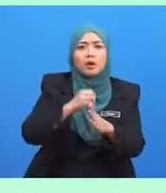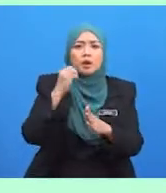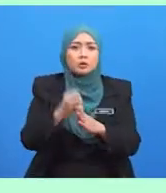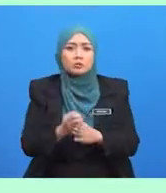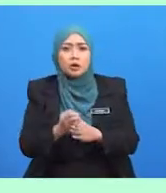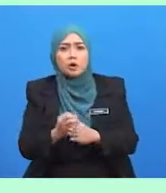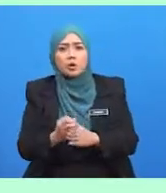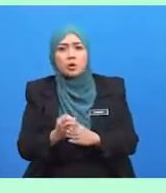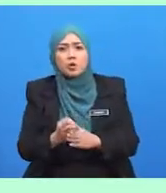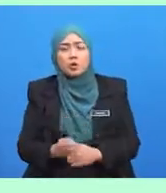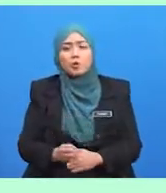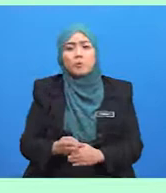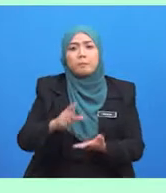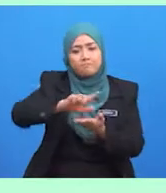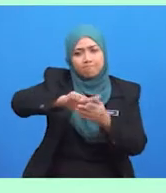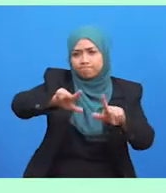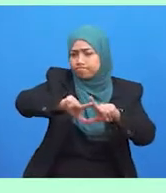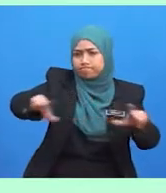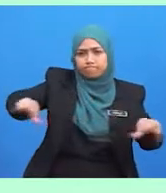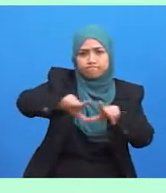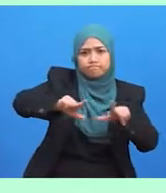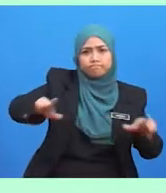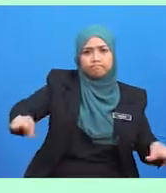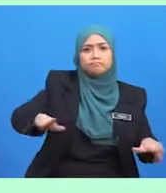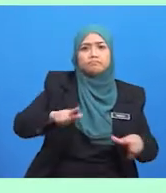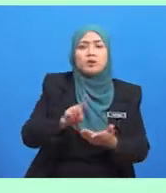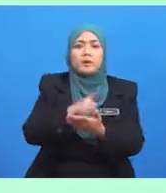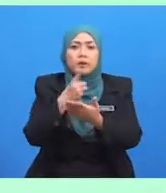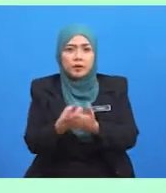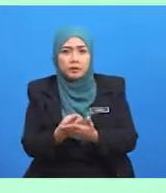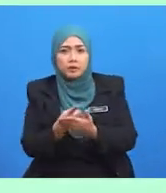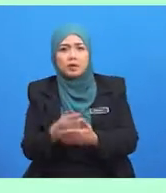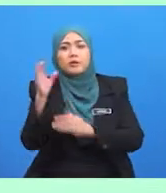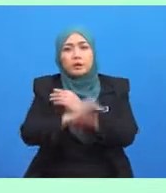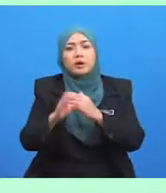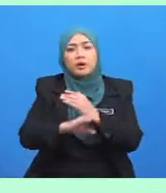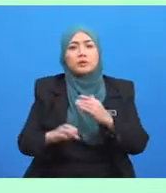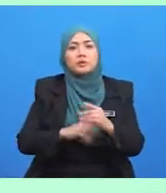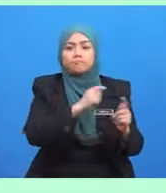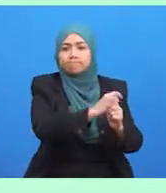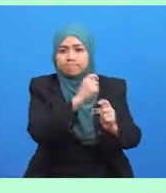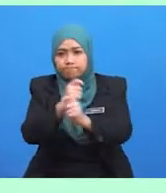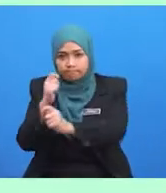embargo hanya akan dijalankan untuk menjaga keselamatan atau kepentingan negara.